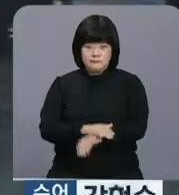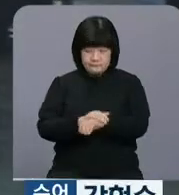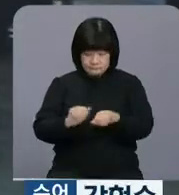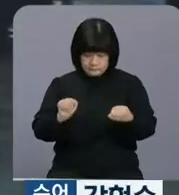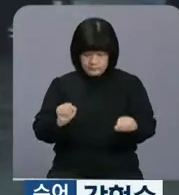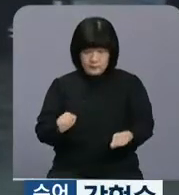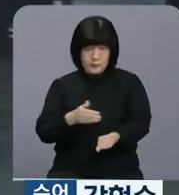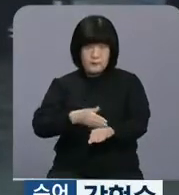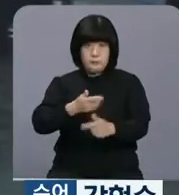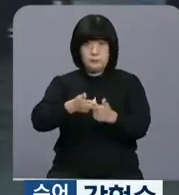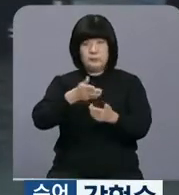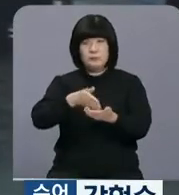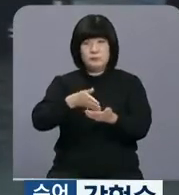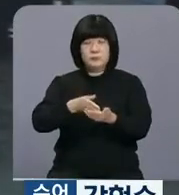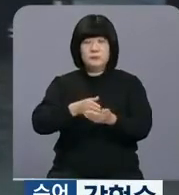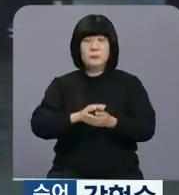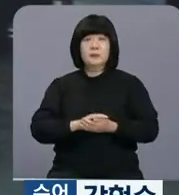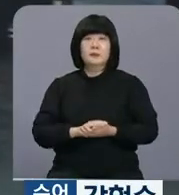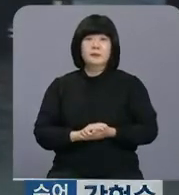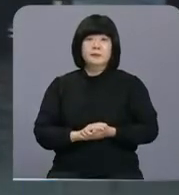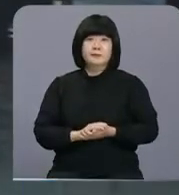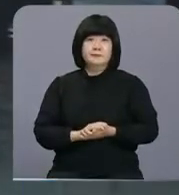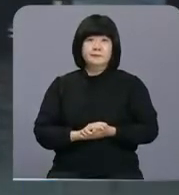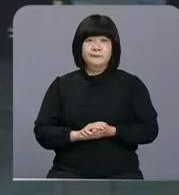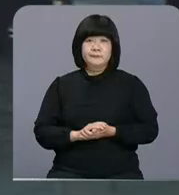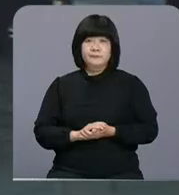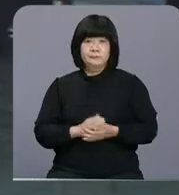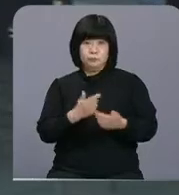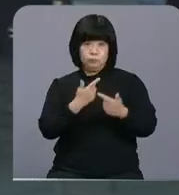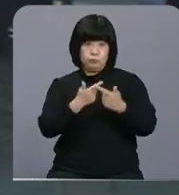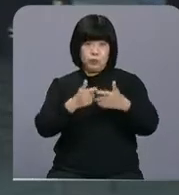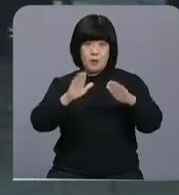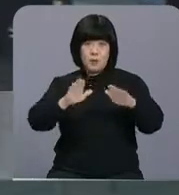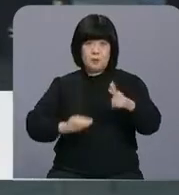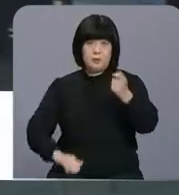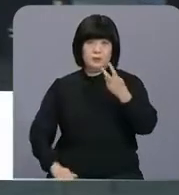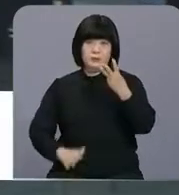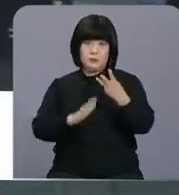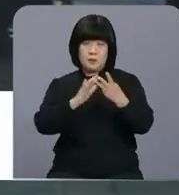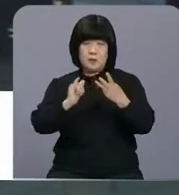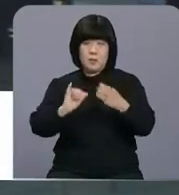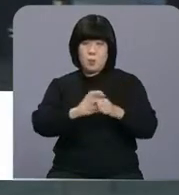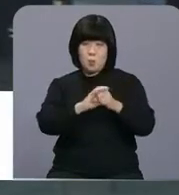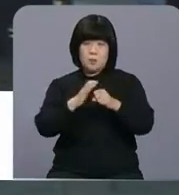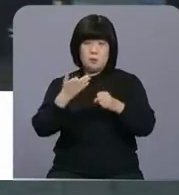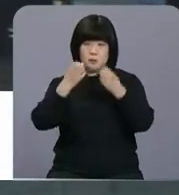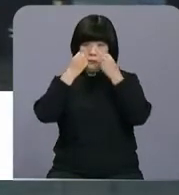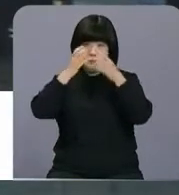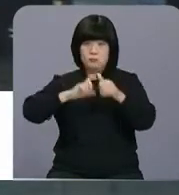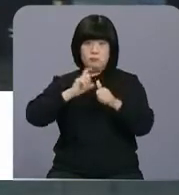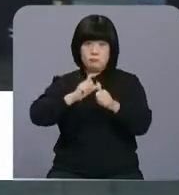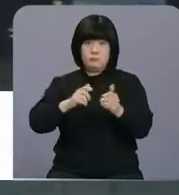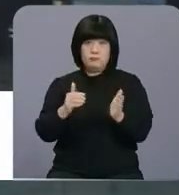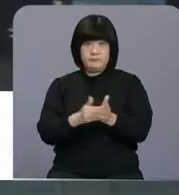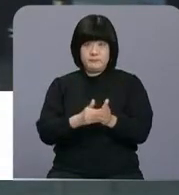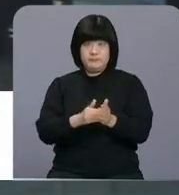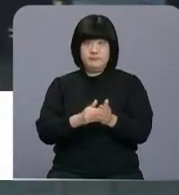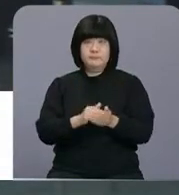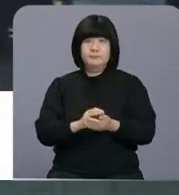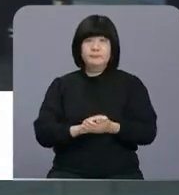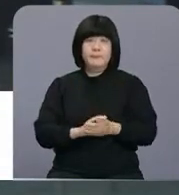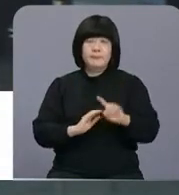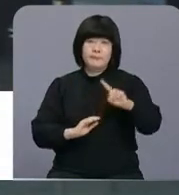안녕하십니까 kbs 업소의 부산 좋습니다 부산에서는 오늘 63명 에코드라이브 힘 규 확진 자가 나왔습니다